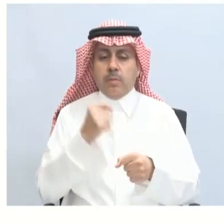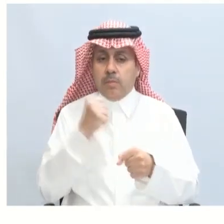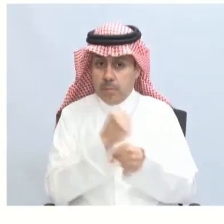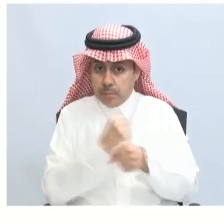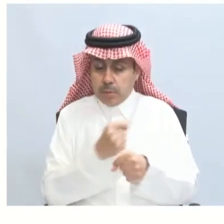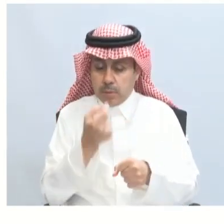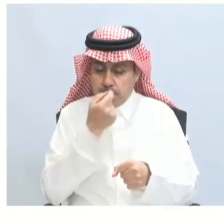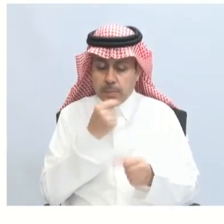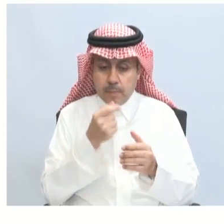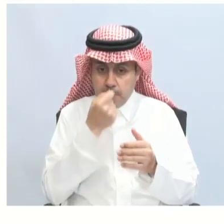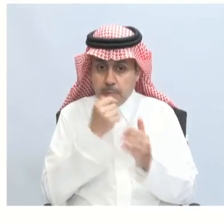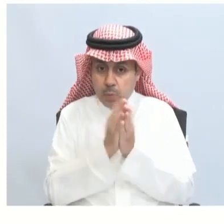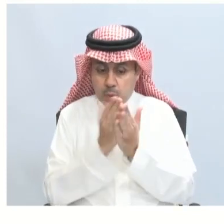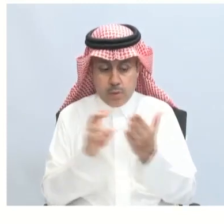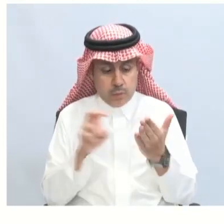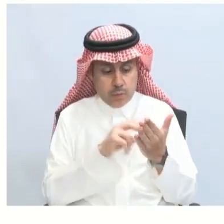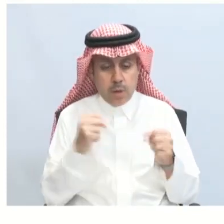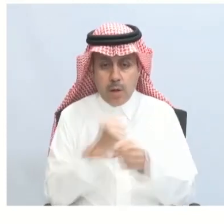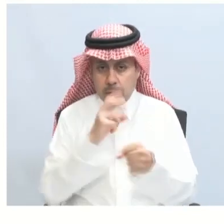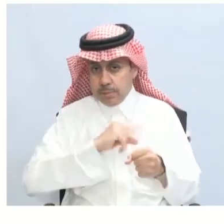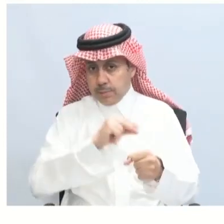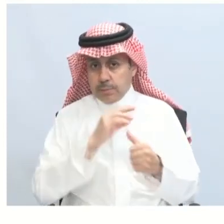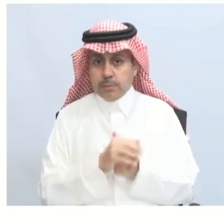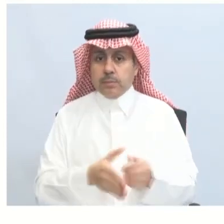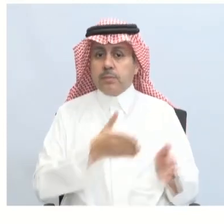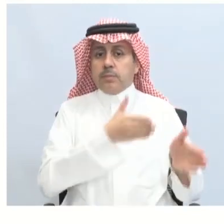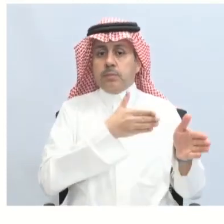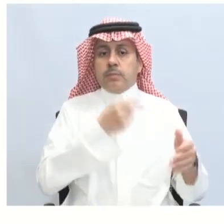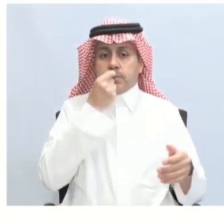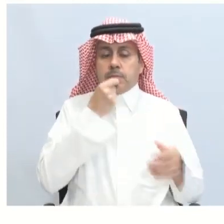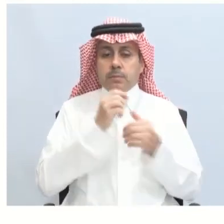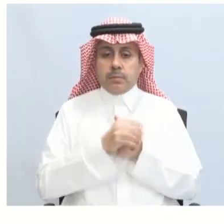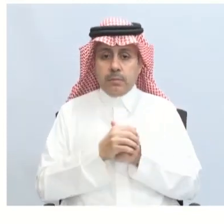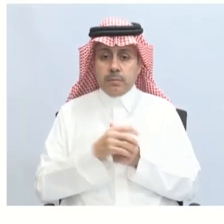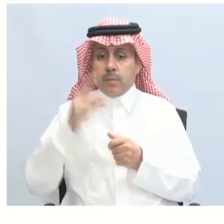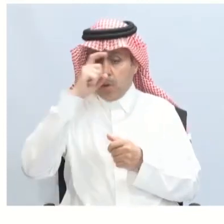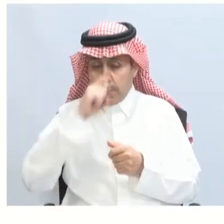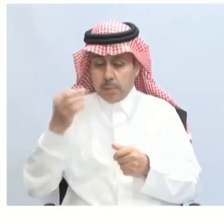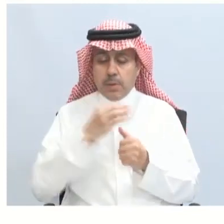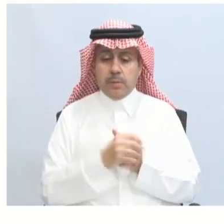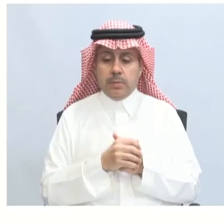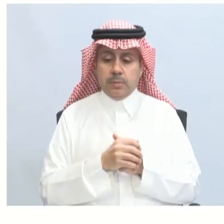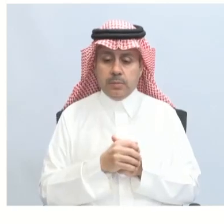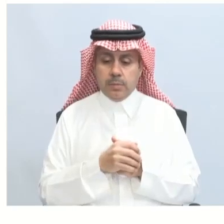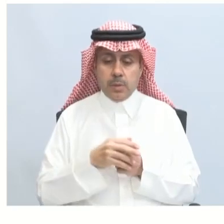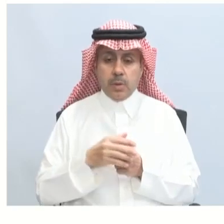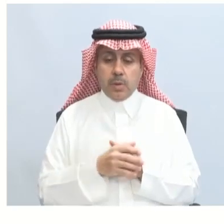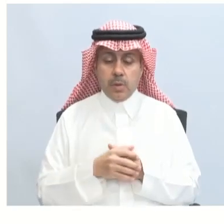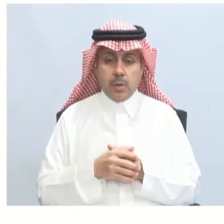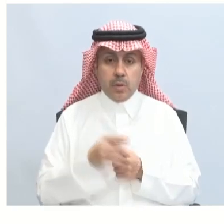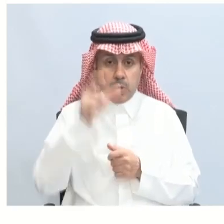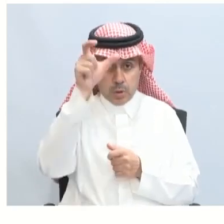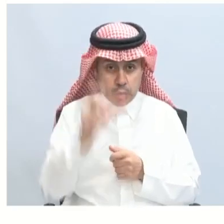الايه اتلو ما اوحي اليك فلهذا جاء الامر بتلاوه هذا القران فنقول نرا راجع انفسنا فيما